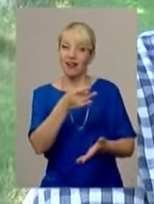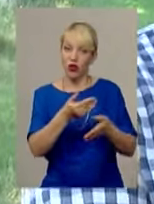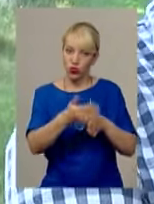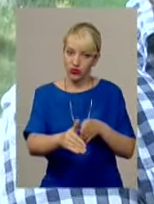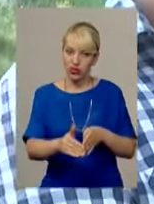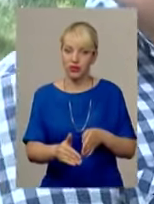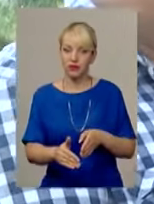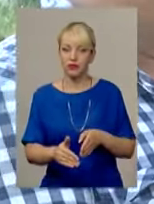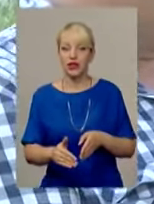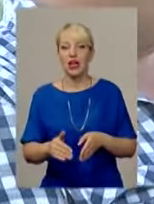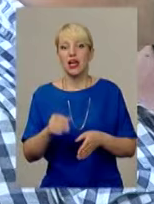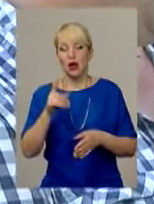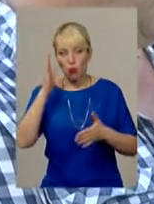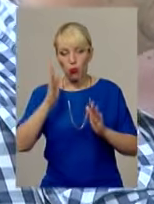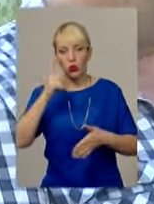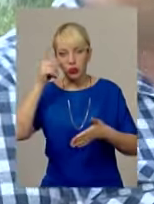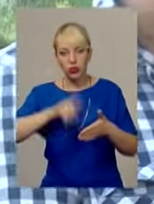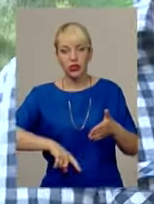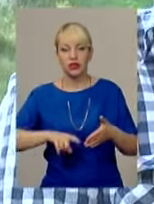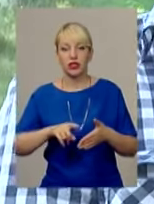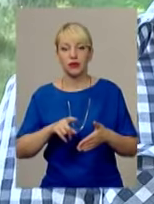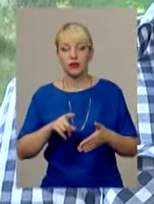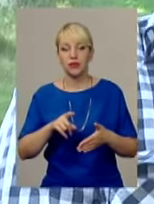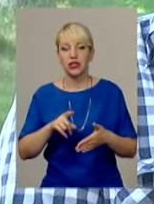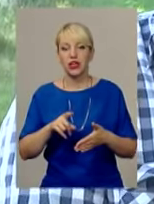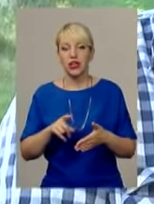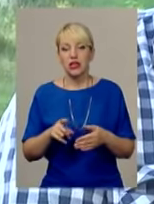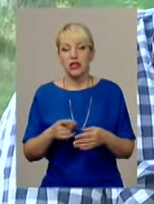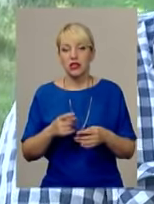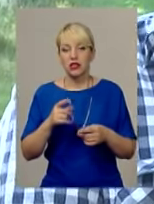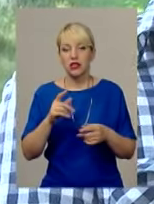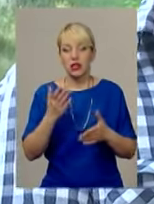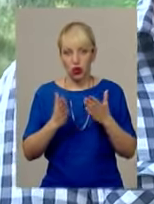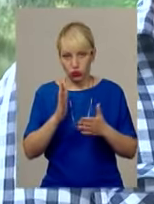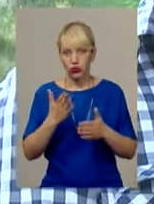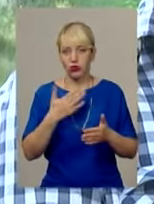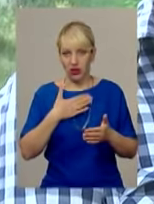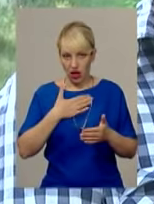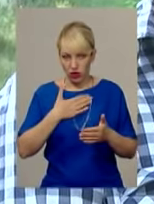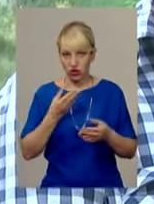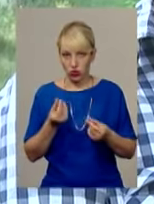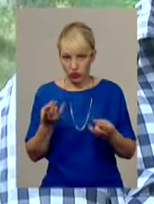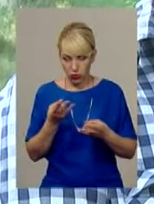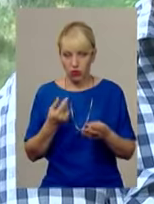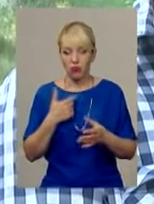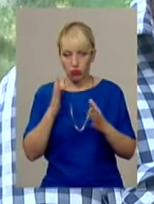Ну, будемо надіятися про співпрацю. Якщо буде необхідність наших, ми також можемо прийняти